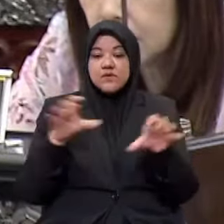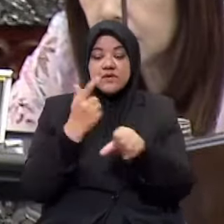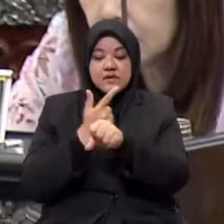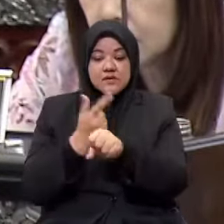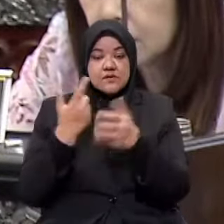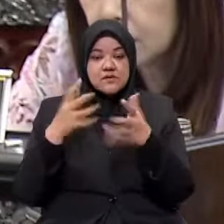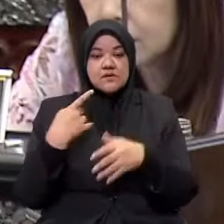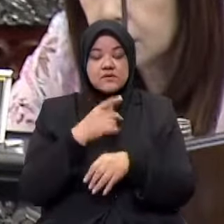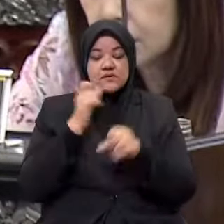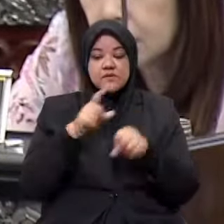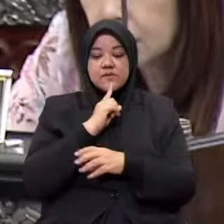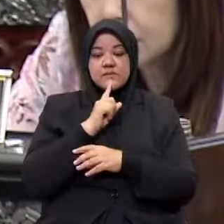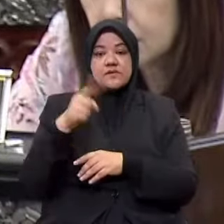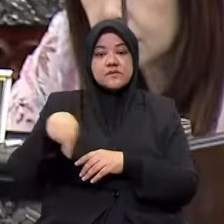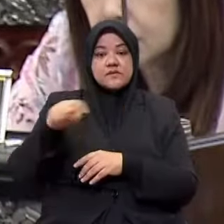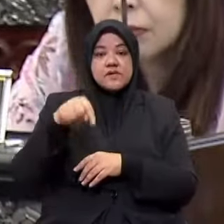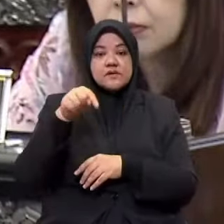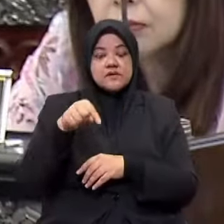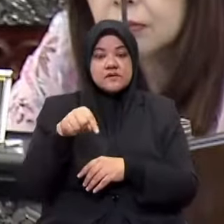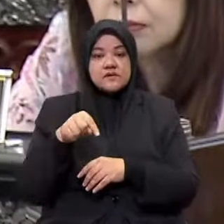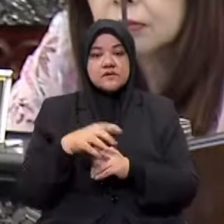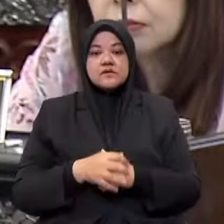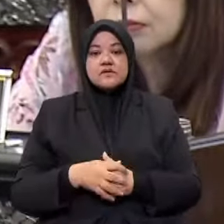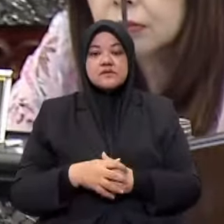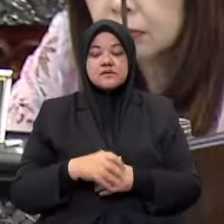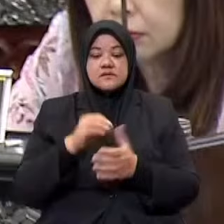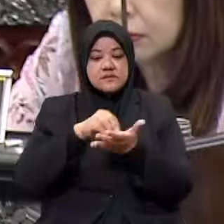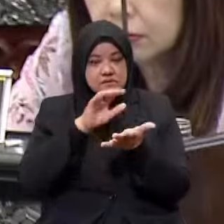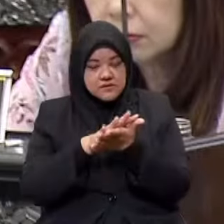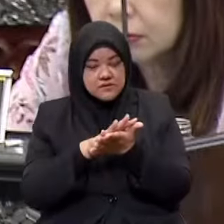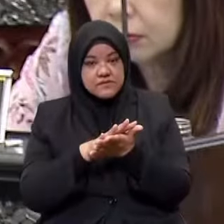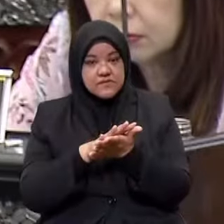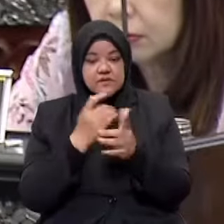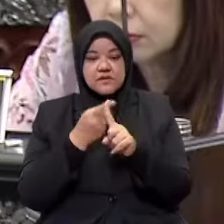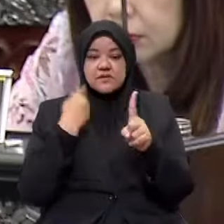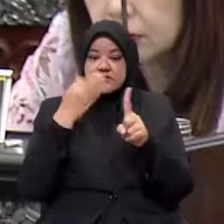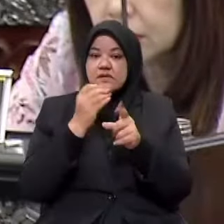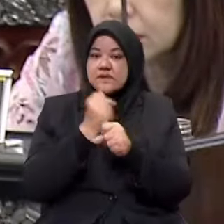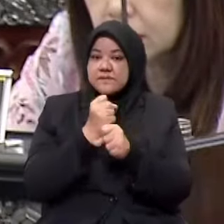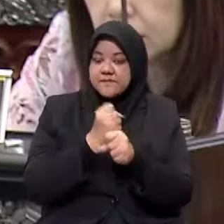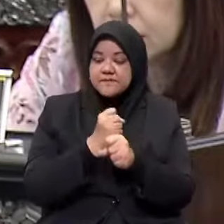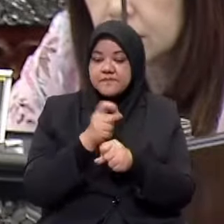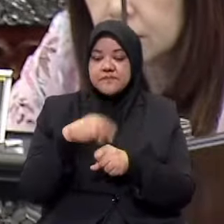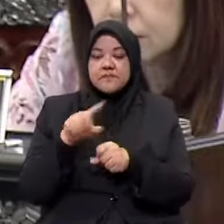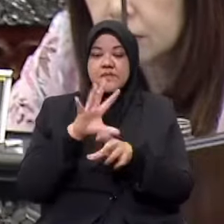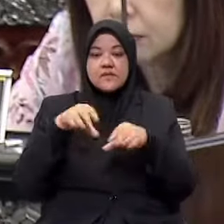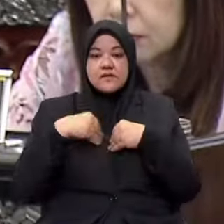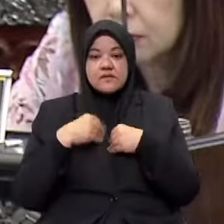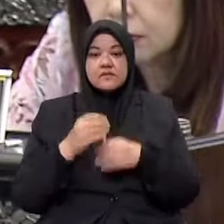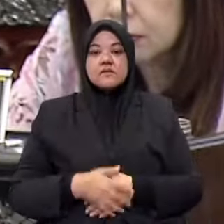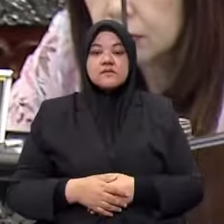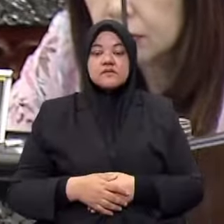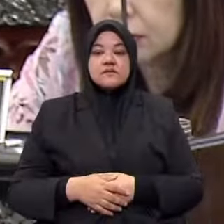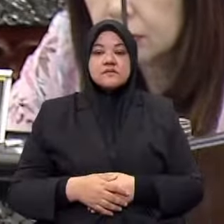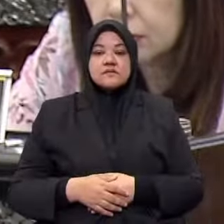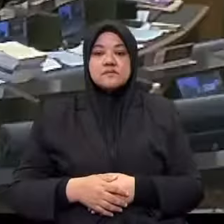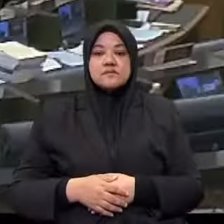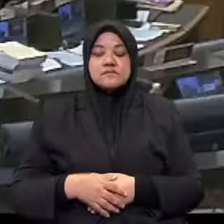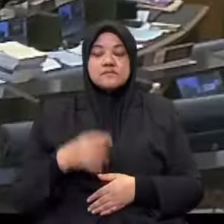Ee Kita boleh pastikan mereka ini ee terjamin dari sudut pekerjaan yang mereka terima